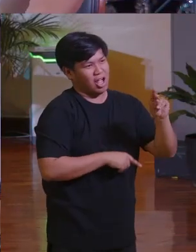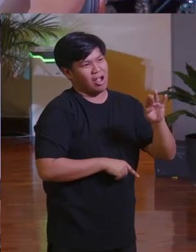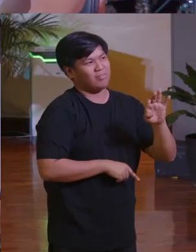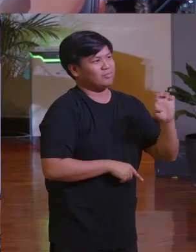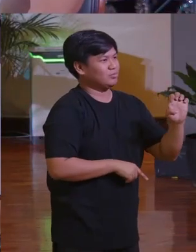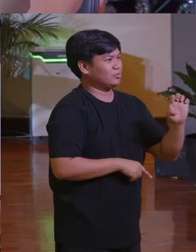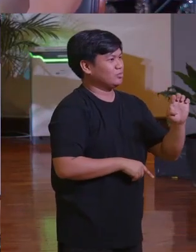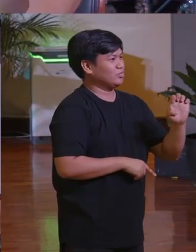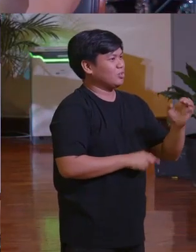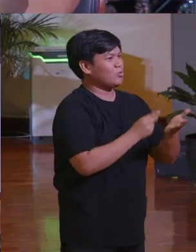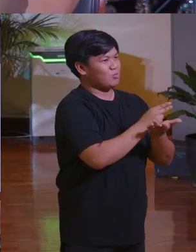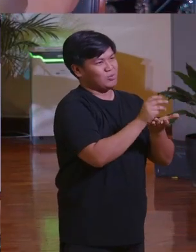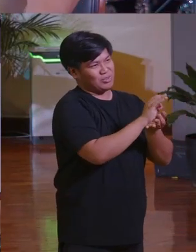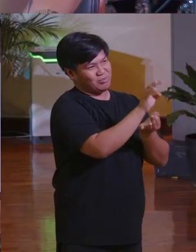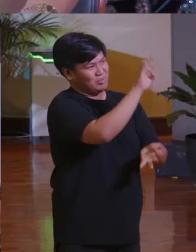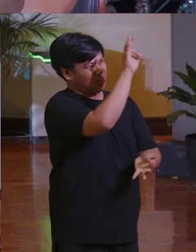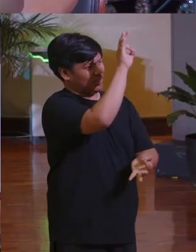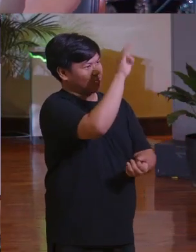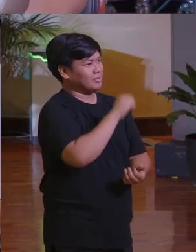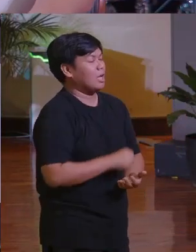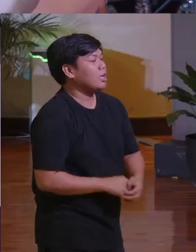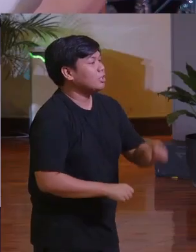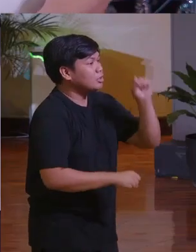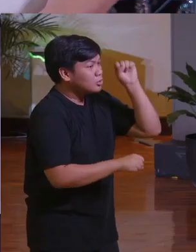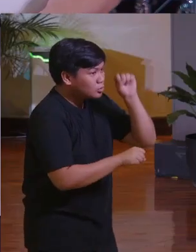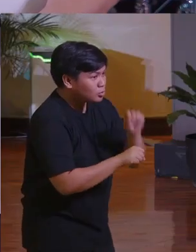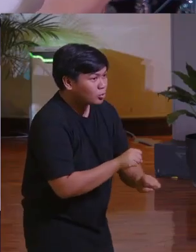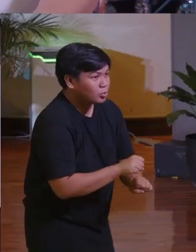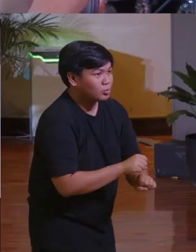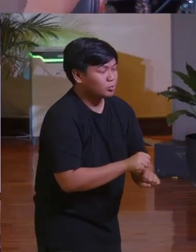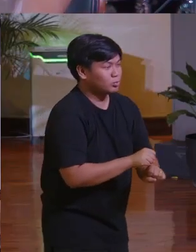kanya. So naging larawan